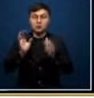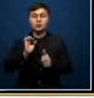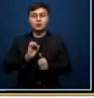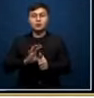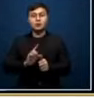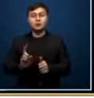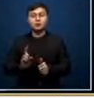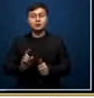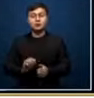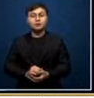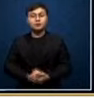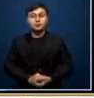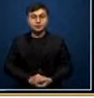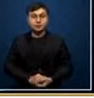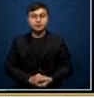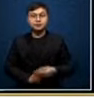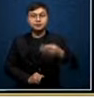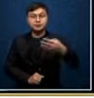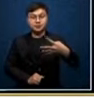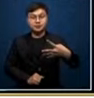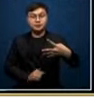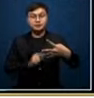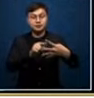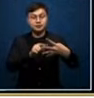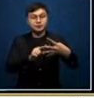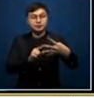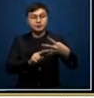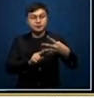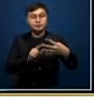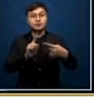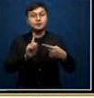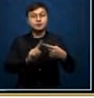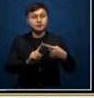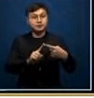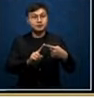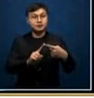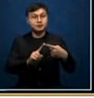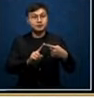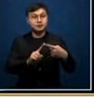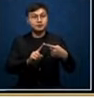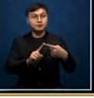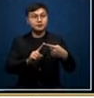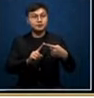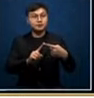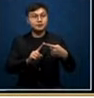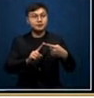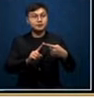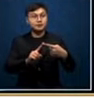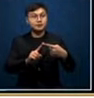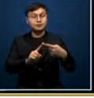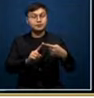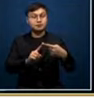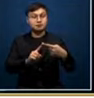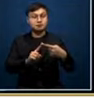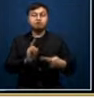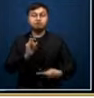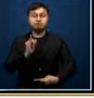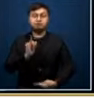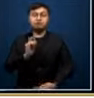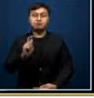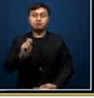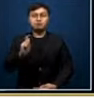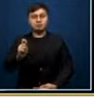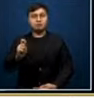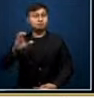ความโปร่งใสภาครัฐอยู่ 4ประการนะฮะประการที่ 1จะต้องทำให้การประเมินไเชื่อถือได้นะ